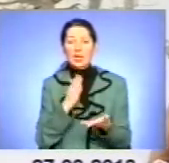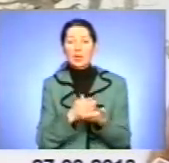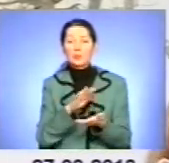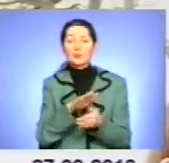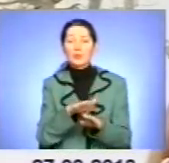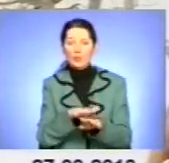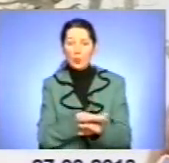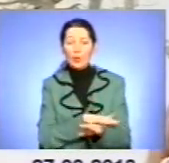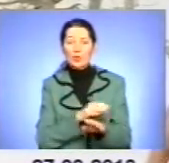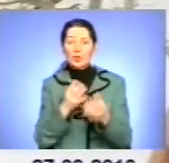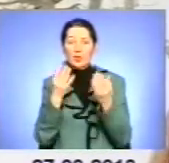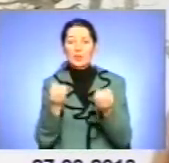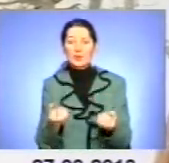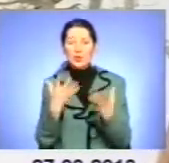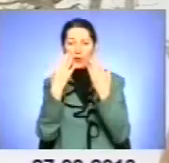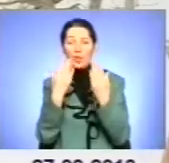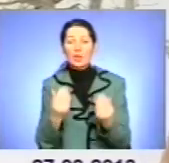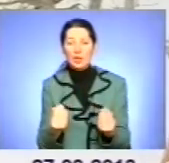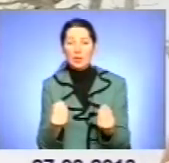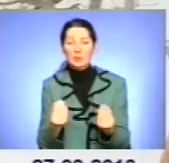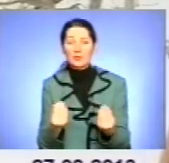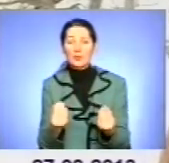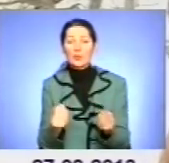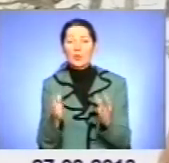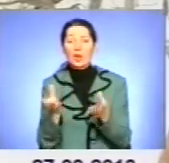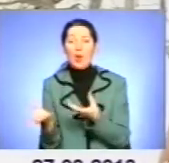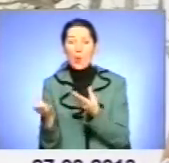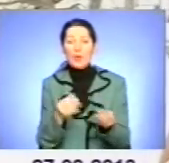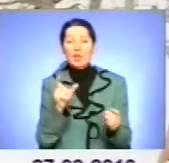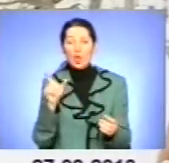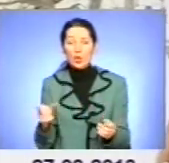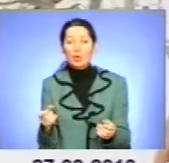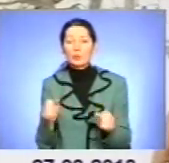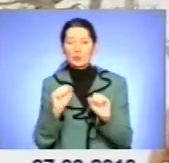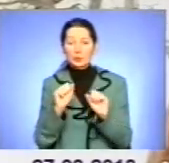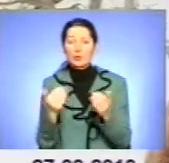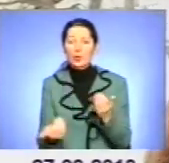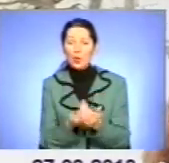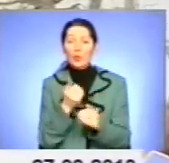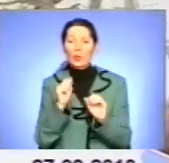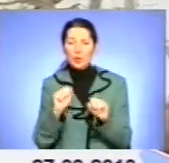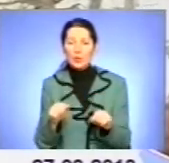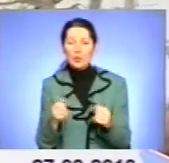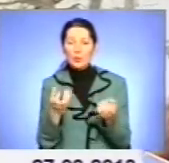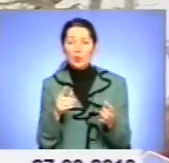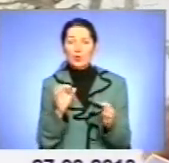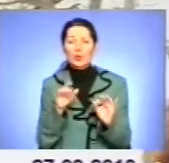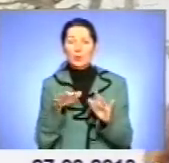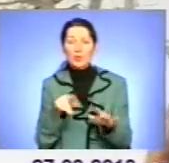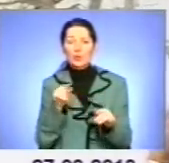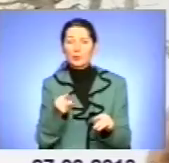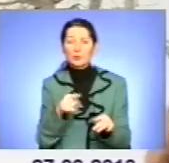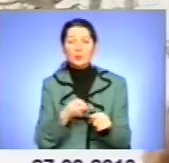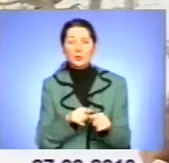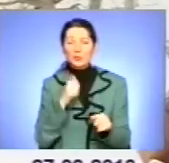подовжений день світовий. Подовжений світовий день накладає на людину певні можливості. Але просто справа в тому, що в цьому році в